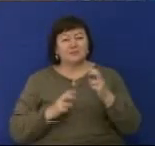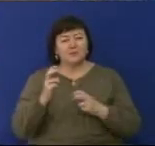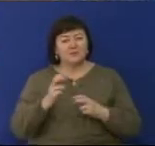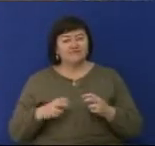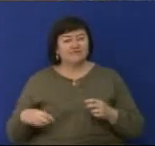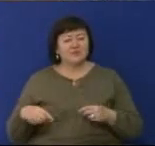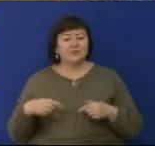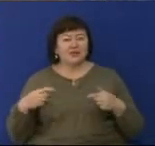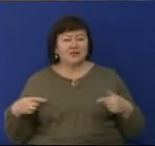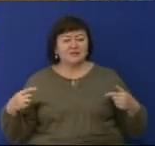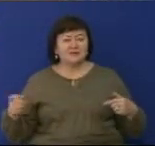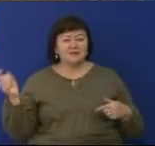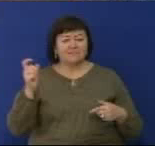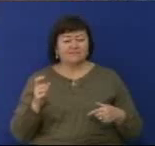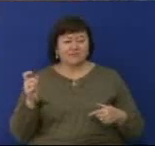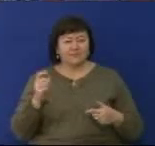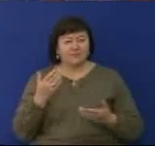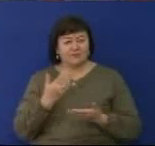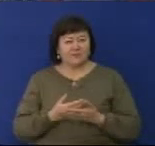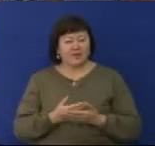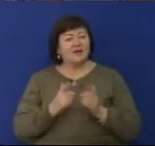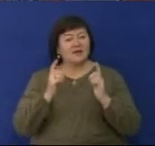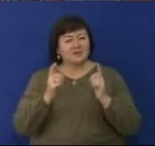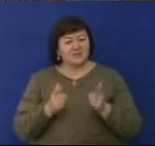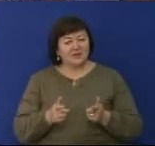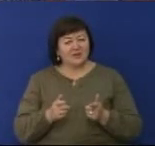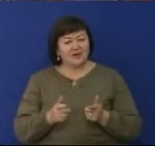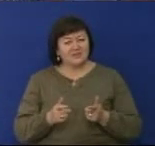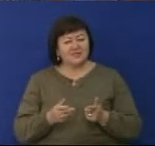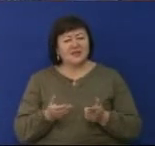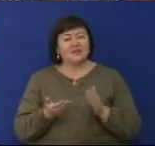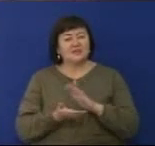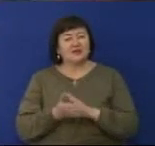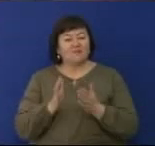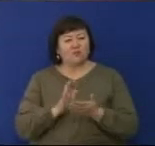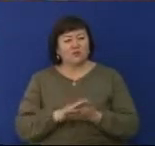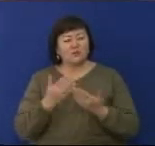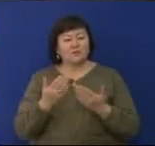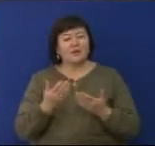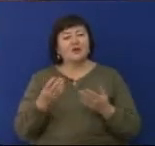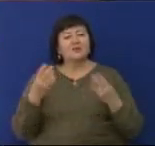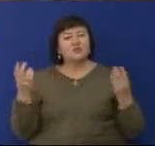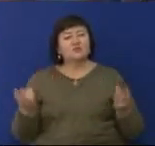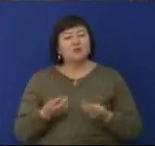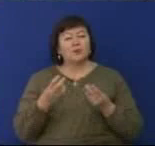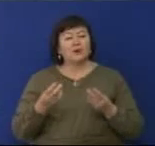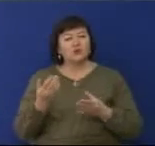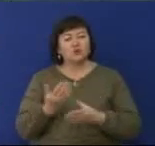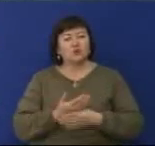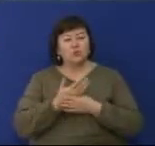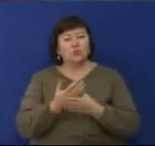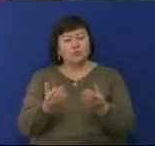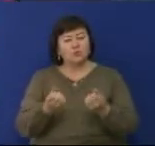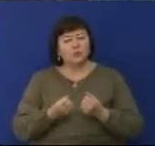согласно официальной информации в прошлом году в рамках акции необходимую поддержку и помощь получили более 4000 детей